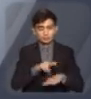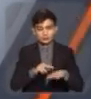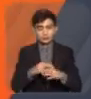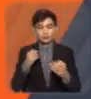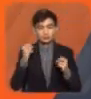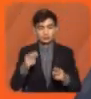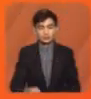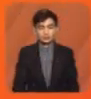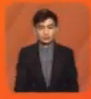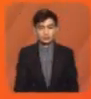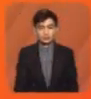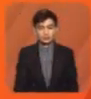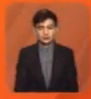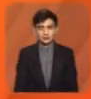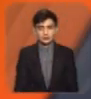полицейские?